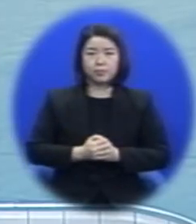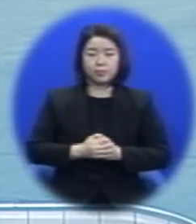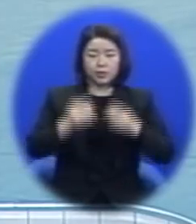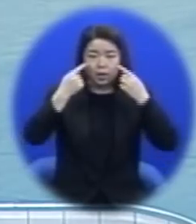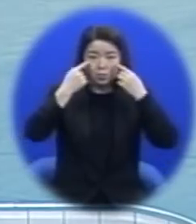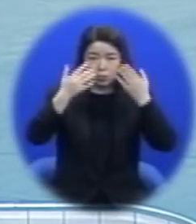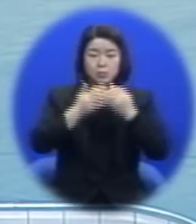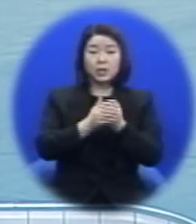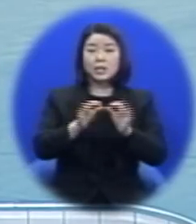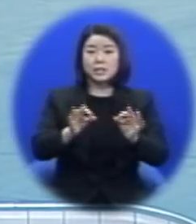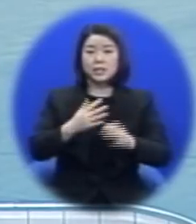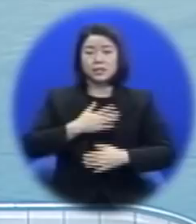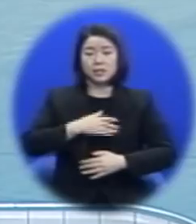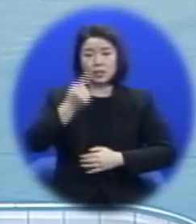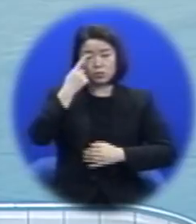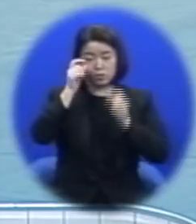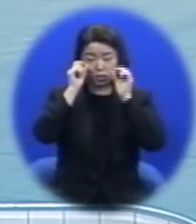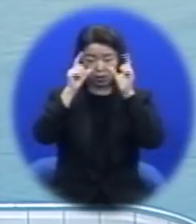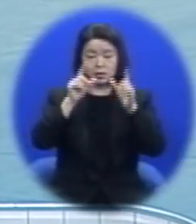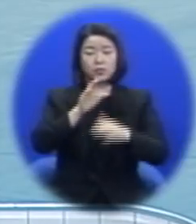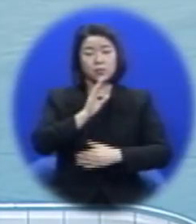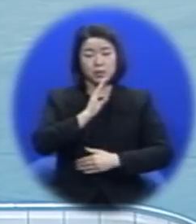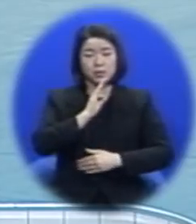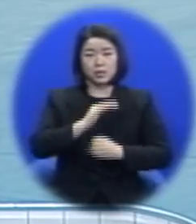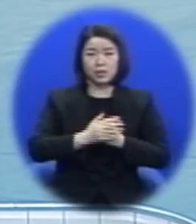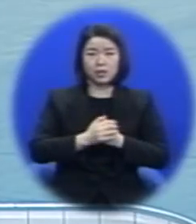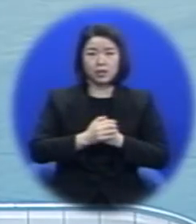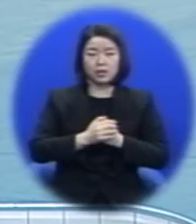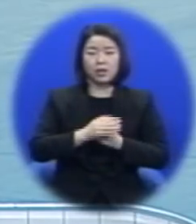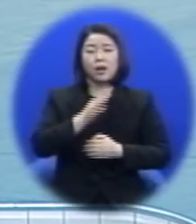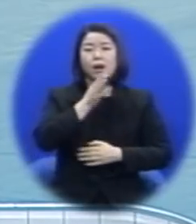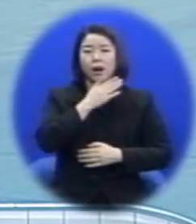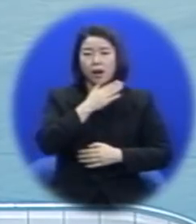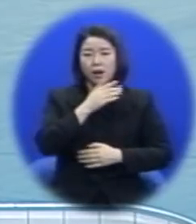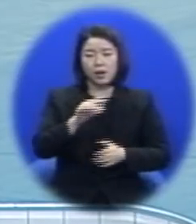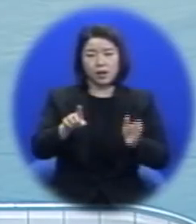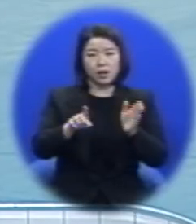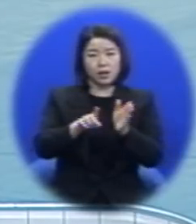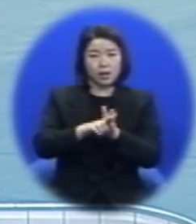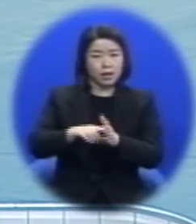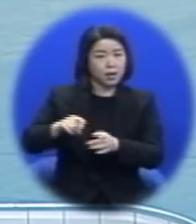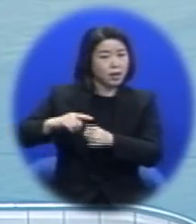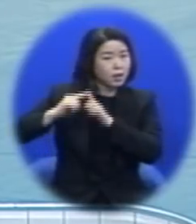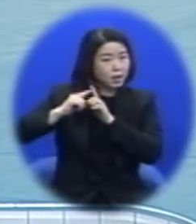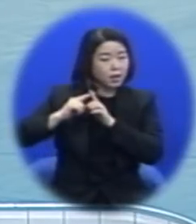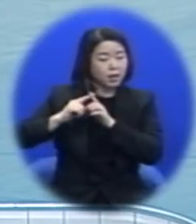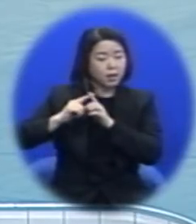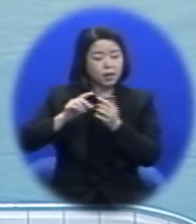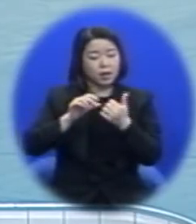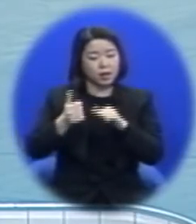분명히 이제는 제 눈이 뜨였어요. 아, 순교가 복이구나. 고난이 복이구나.